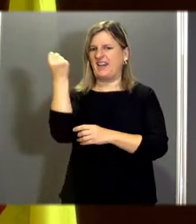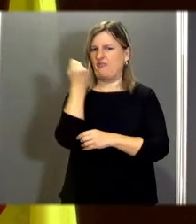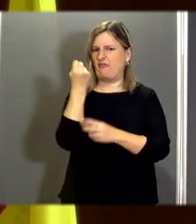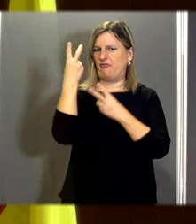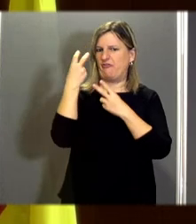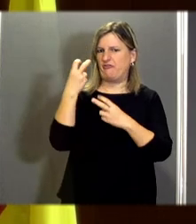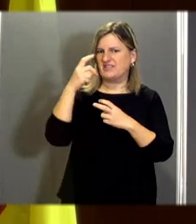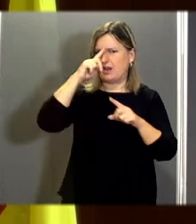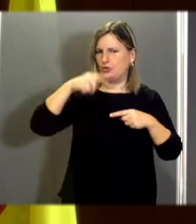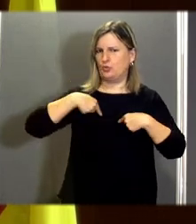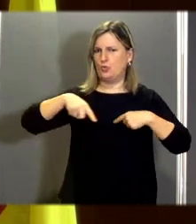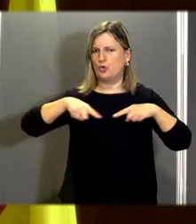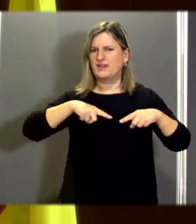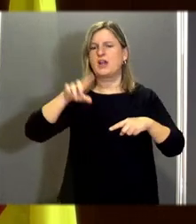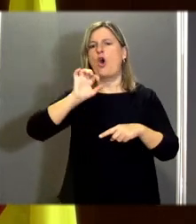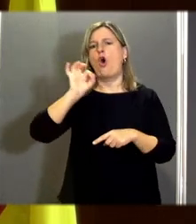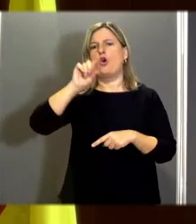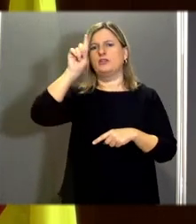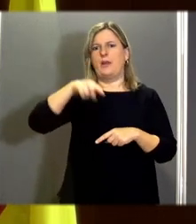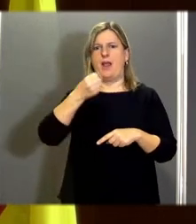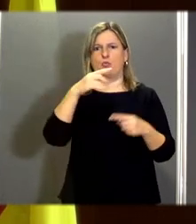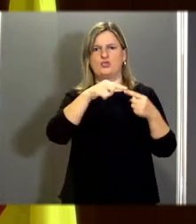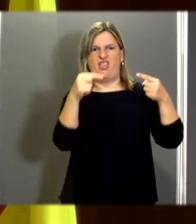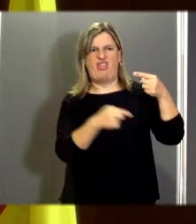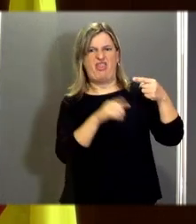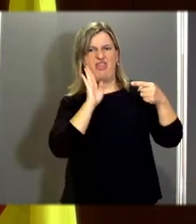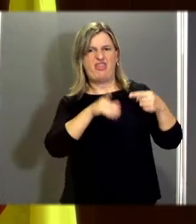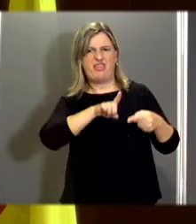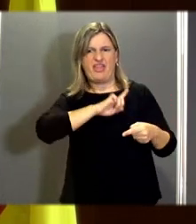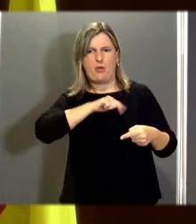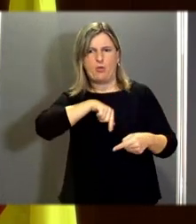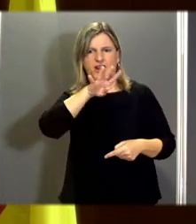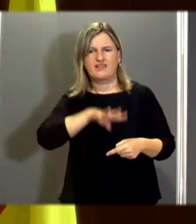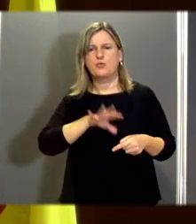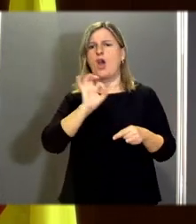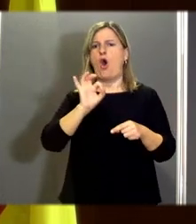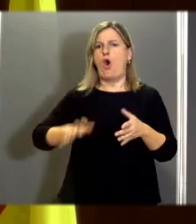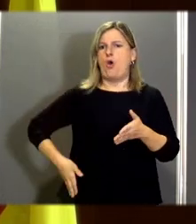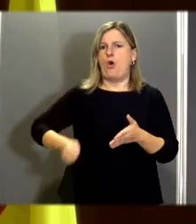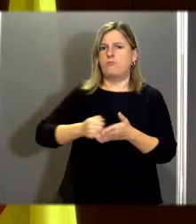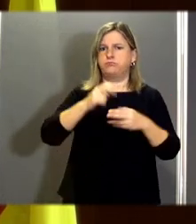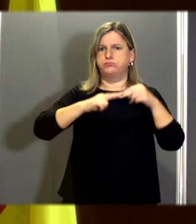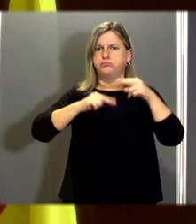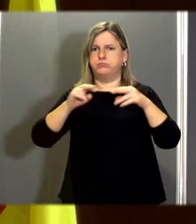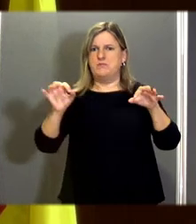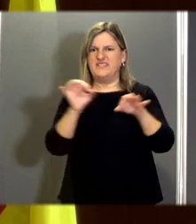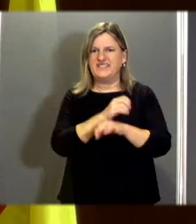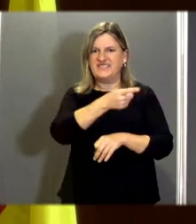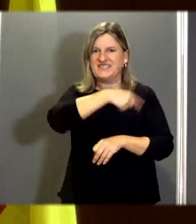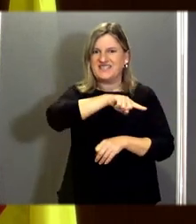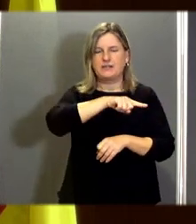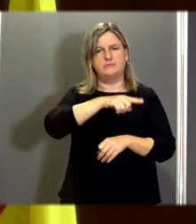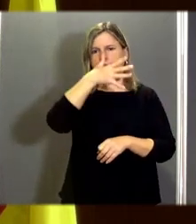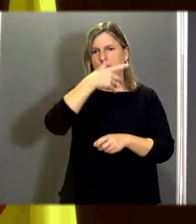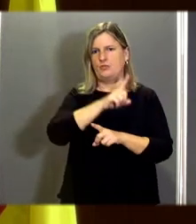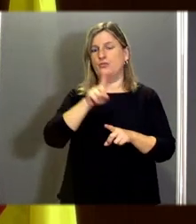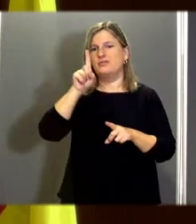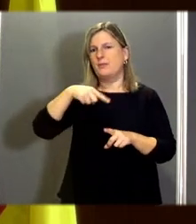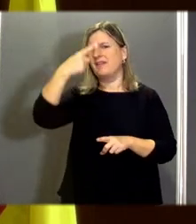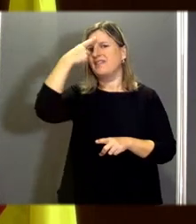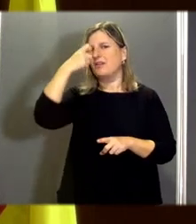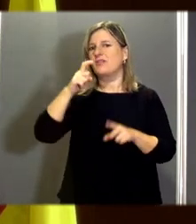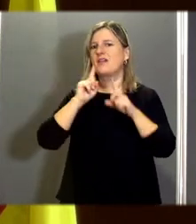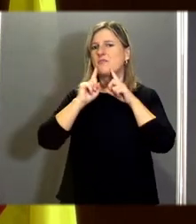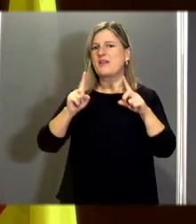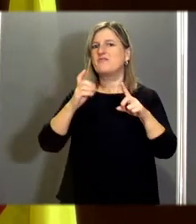de l'Estat espanyol contra Catalunya, dèficit fiscal, manca d'inversions en infraestructures, així com recordar els beneficis